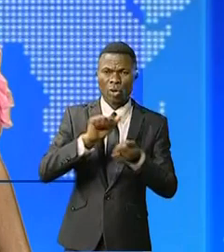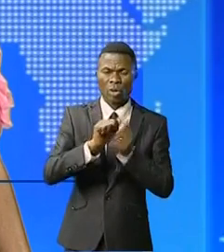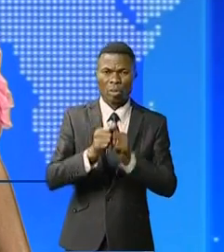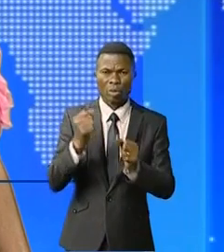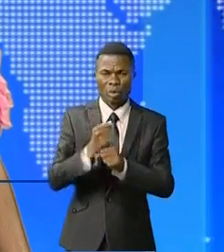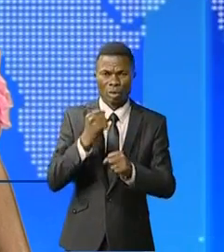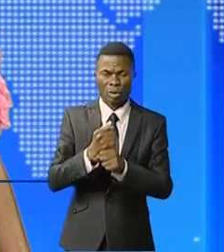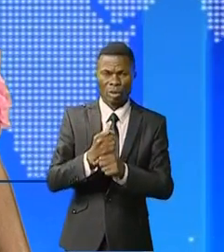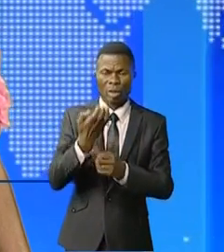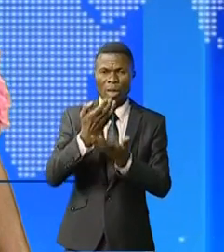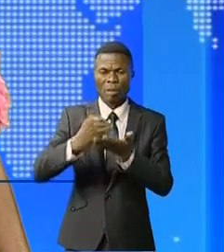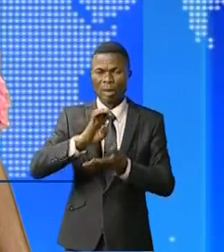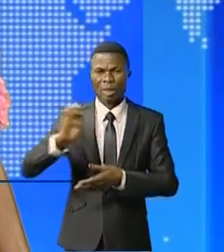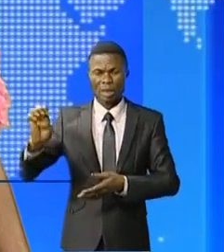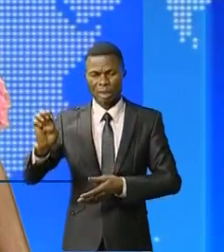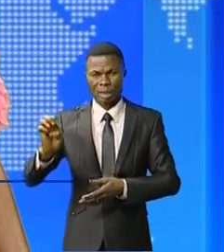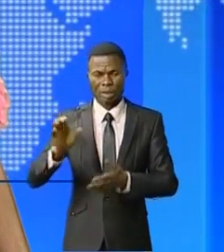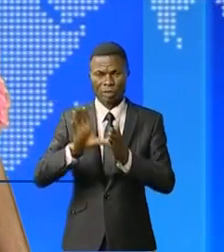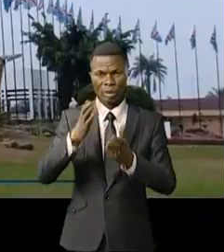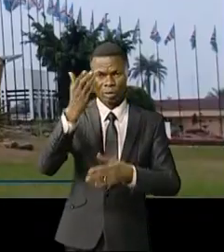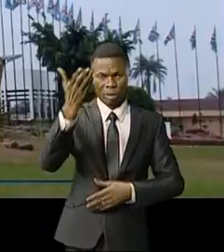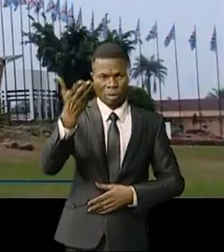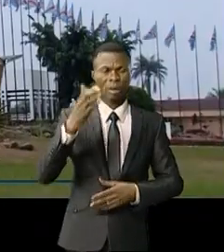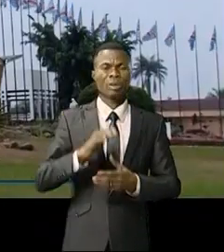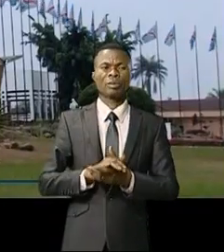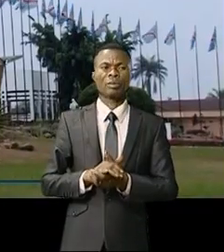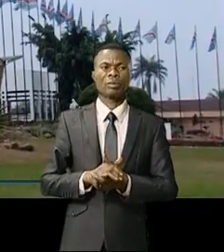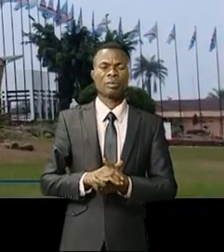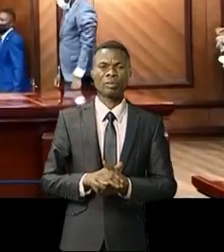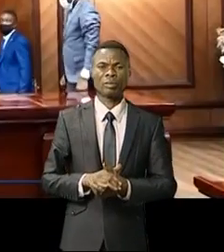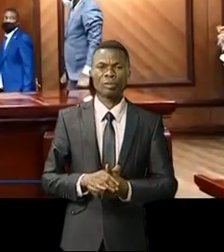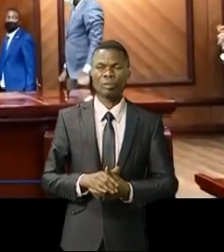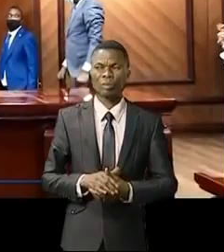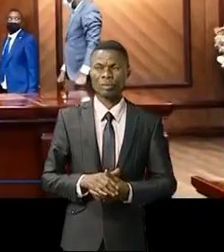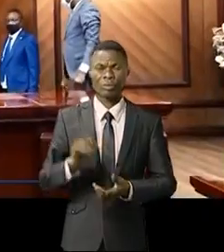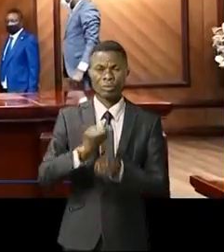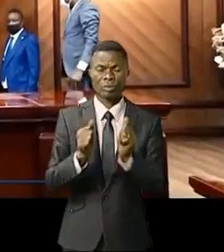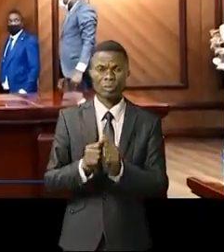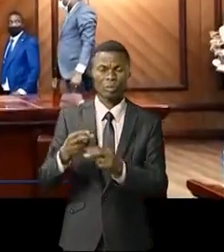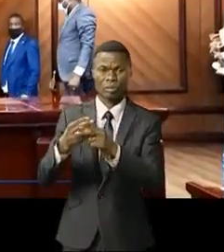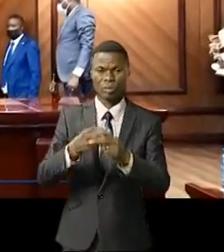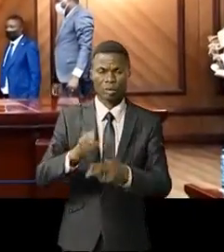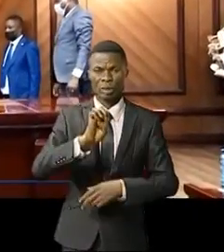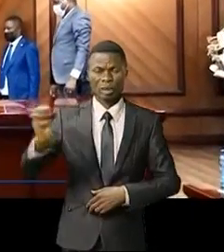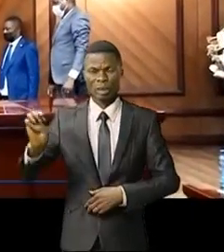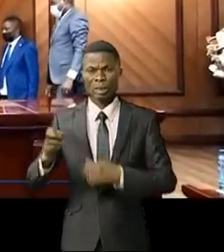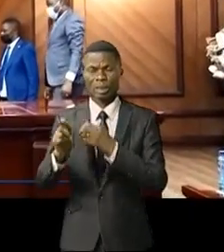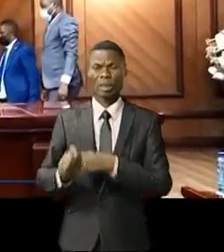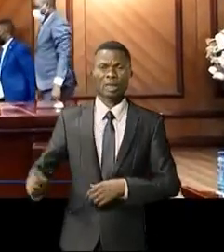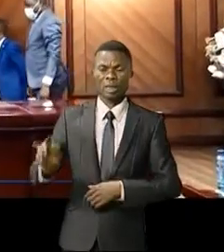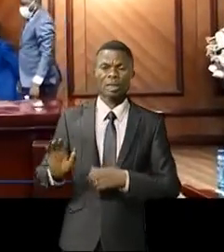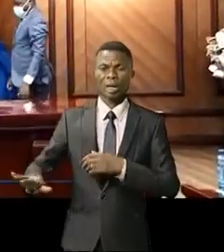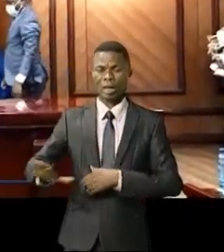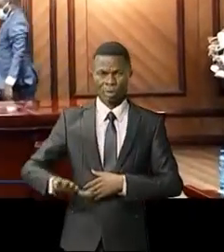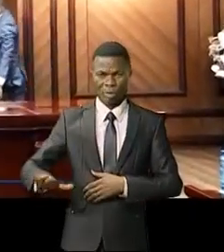opérations conjointes en RDC. Images et commentaires. La situation sécuritaire dans l'est du territoire national